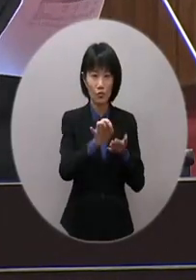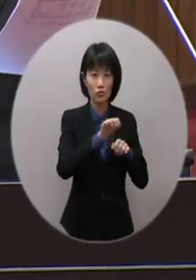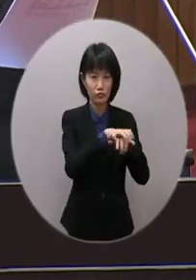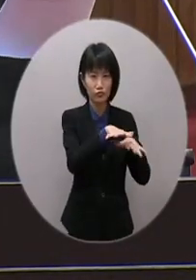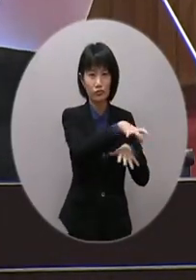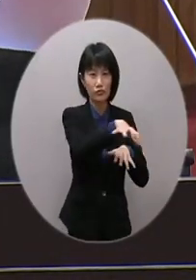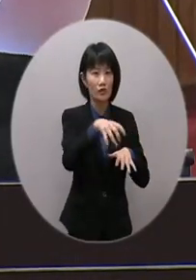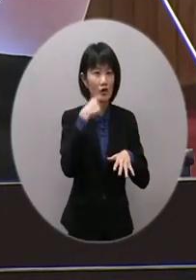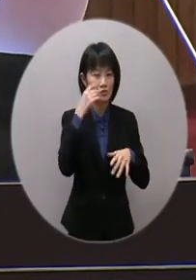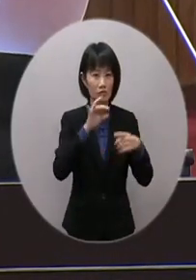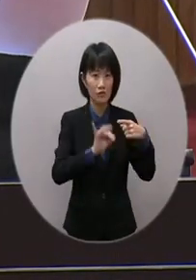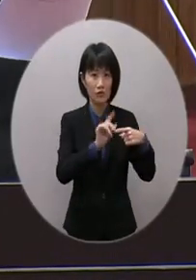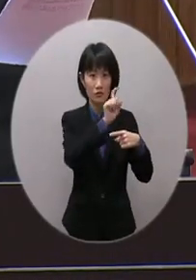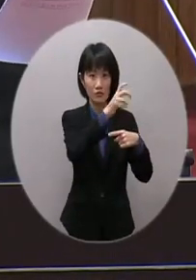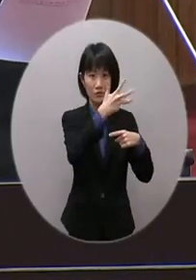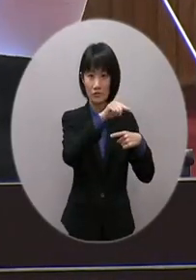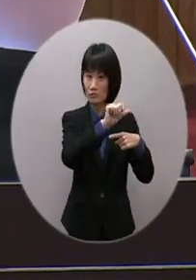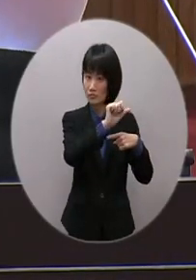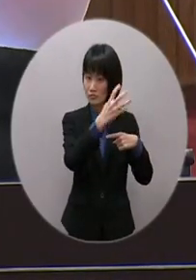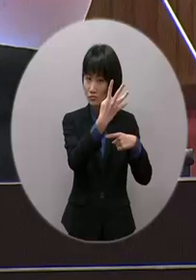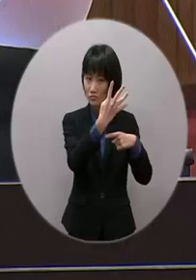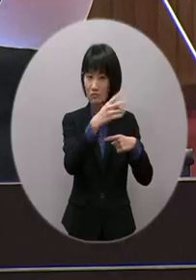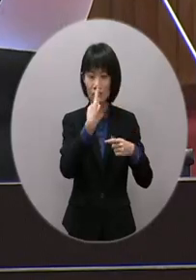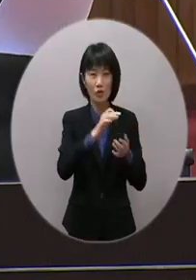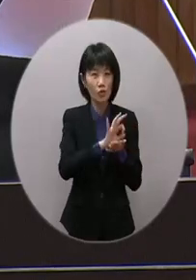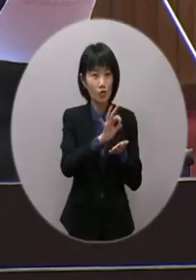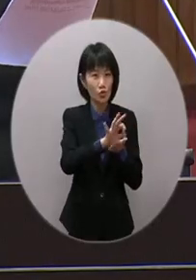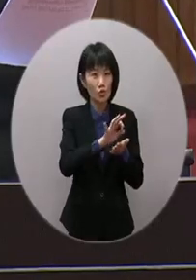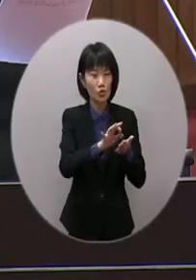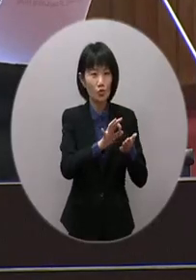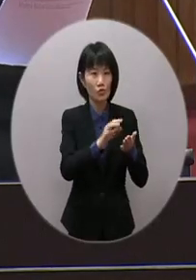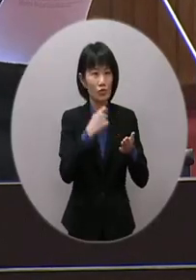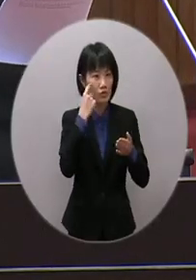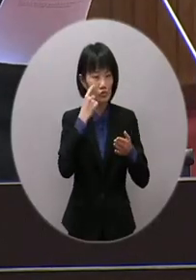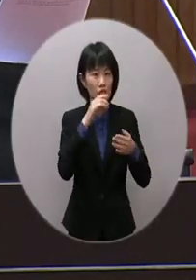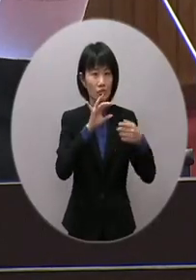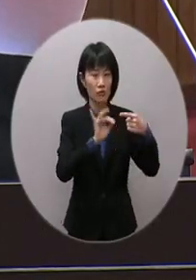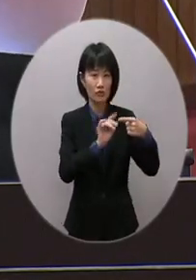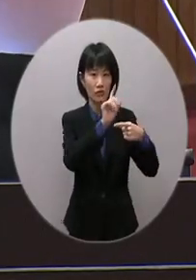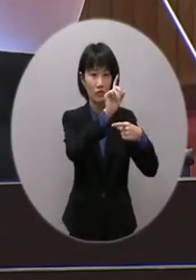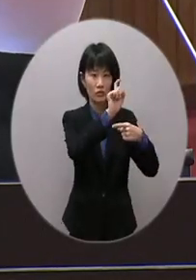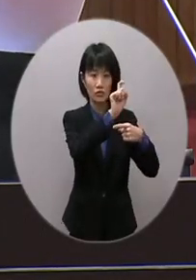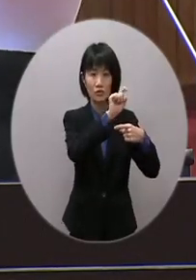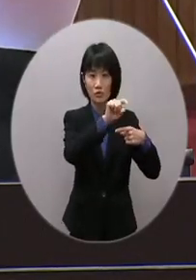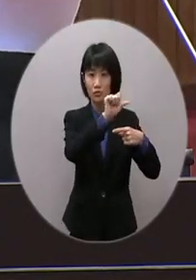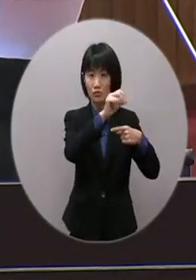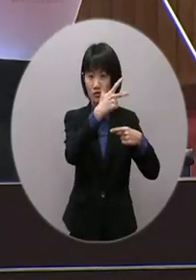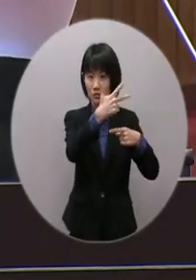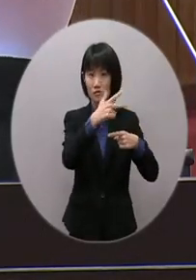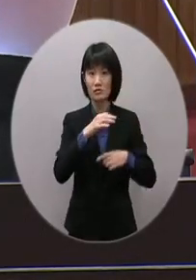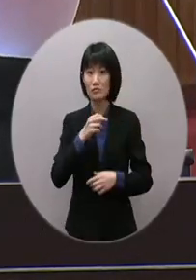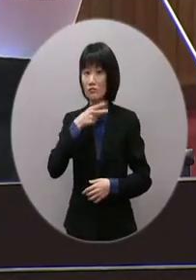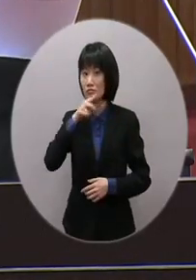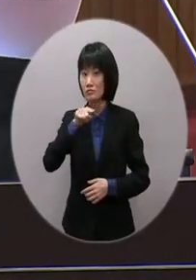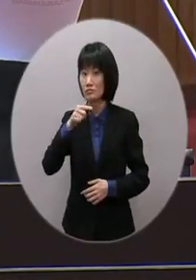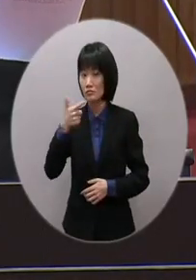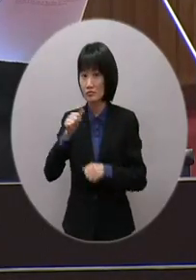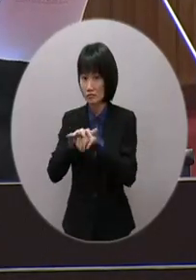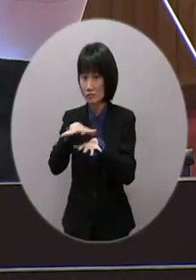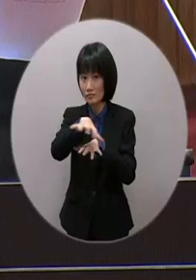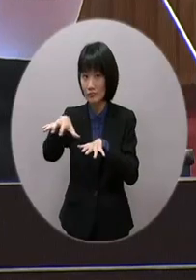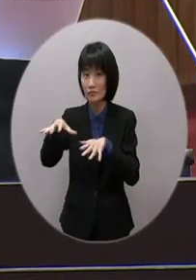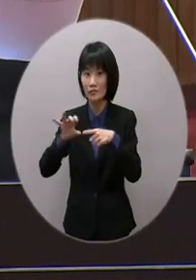只有18.54%，那使用率只有10.57%，那二到六岁的涵盖率大概